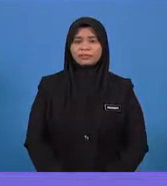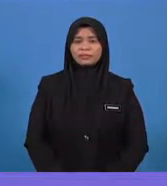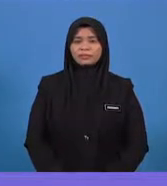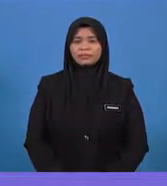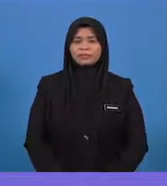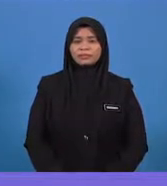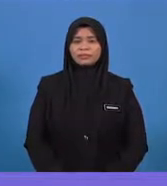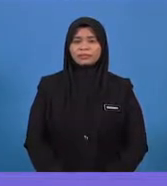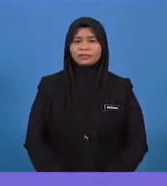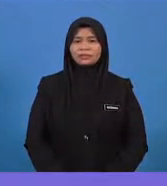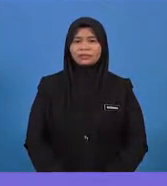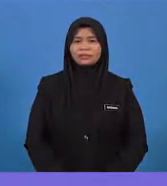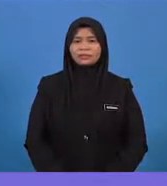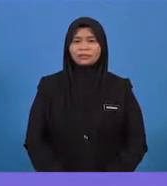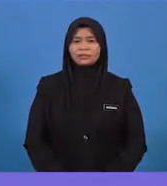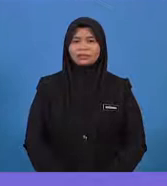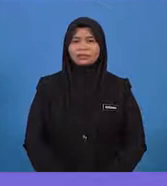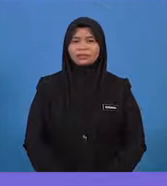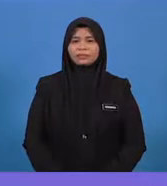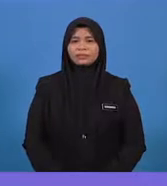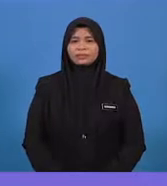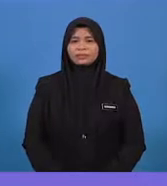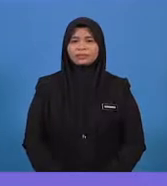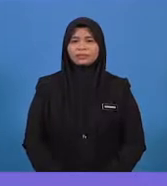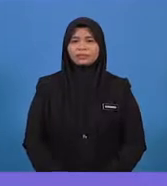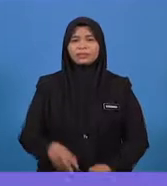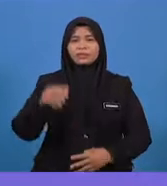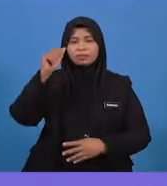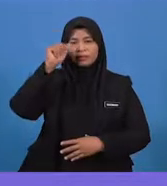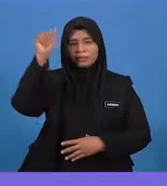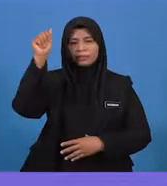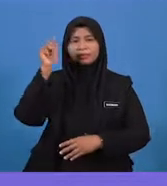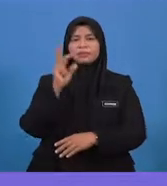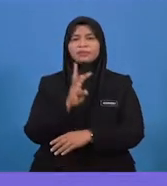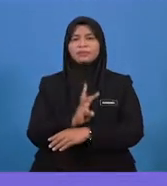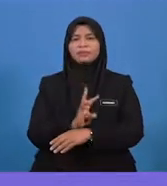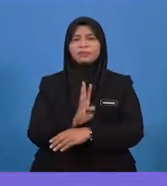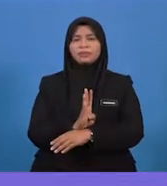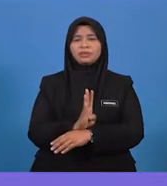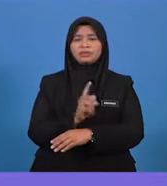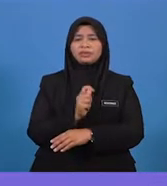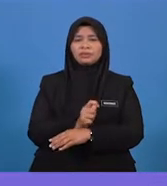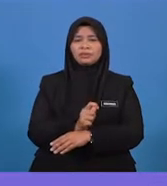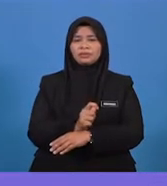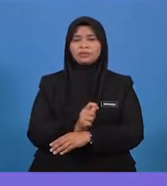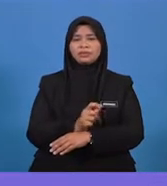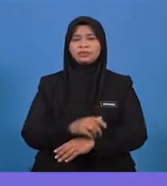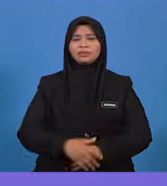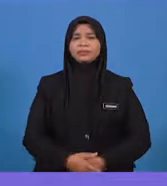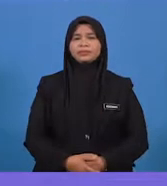ala alihi wa ashabihi ajmain, amma ba'du. Assalamualaikum warahmatullahi